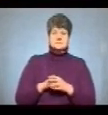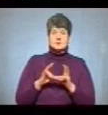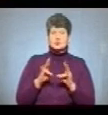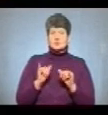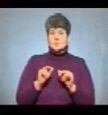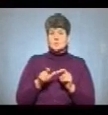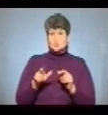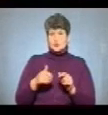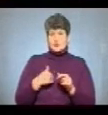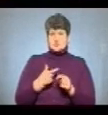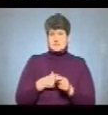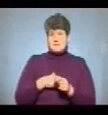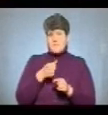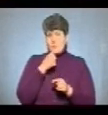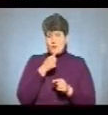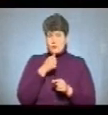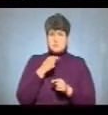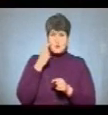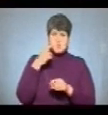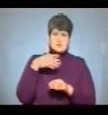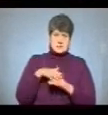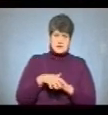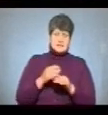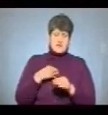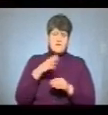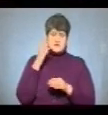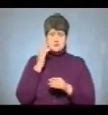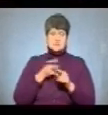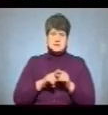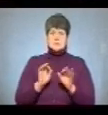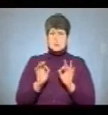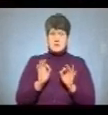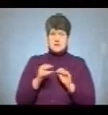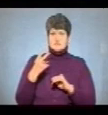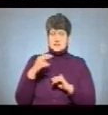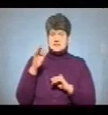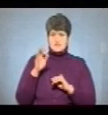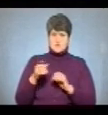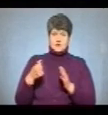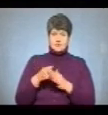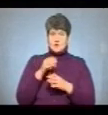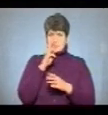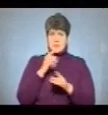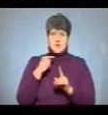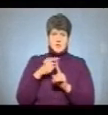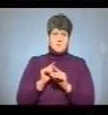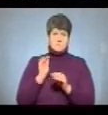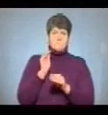Люди хочуть себе попробувати оцінити, я вважаю, що це нормально. 20% до зарплати плюс.